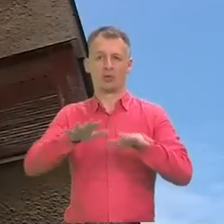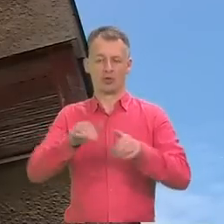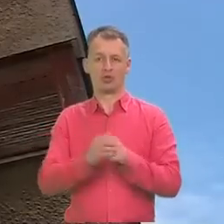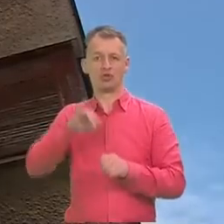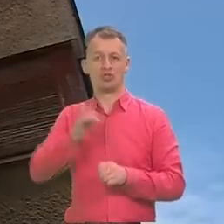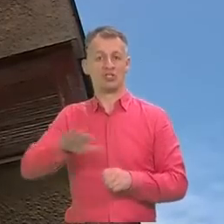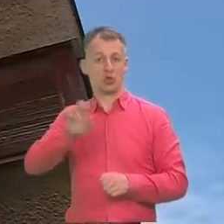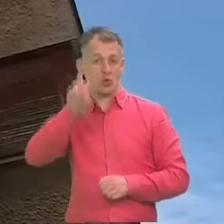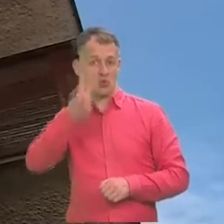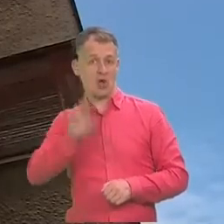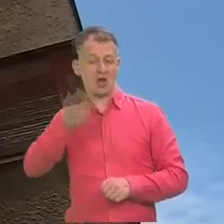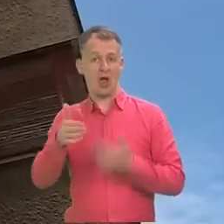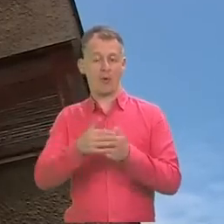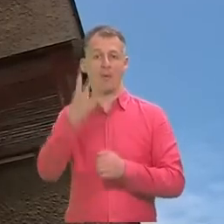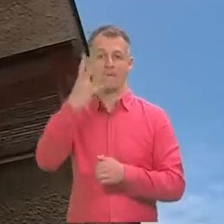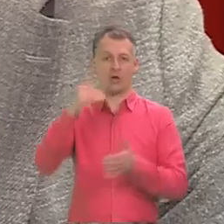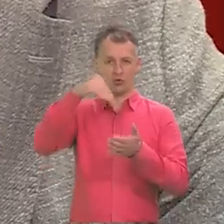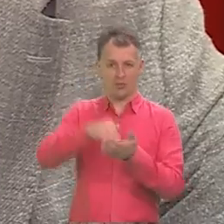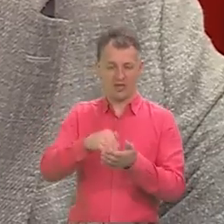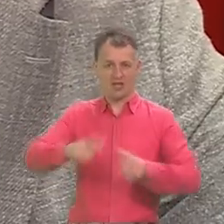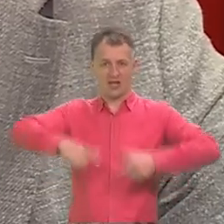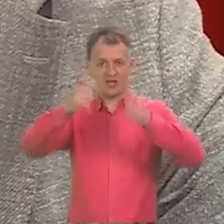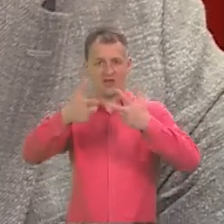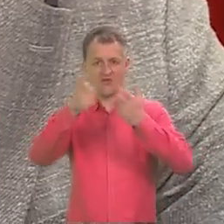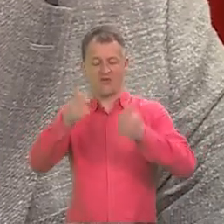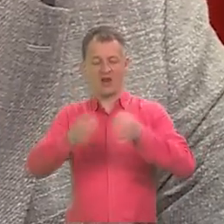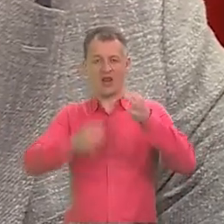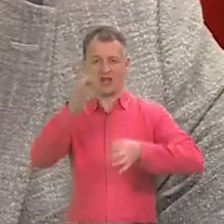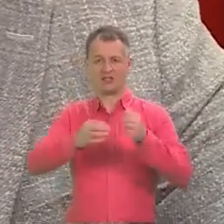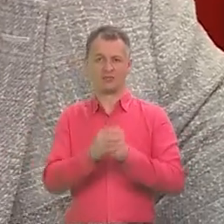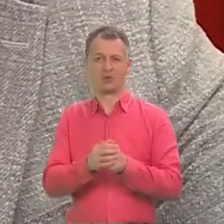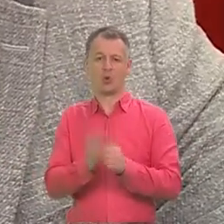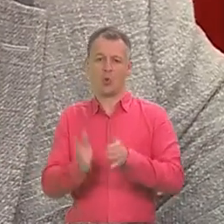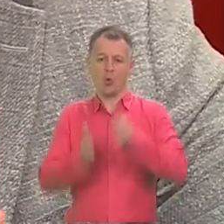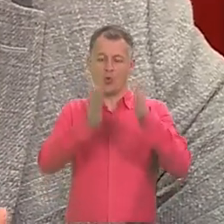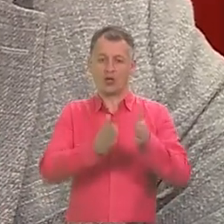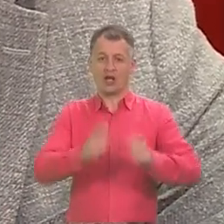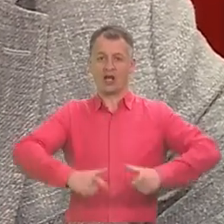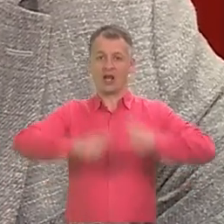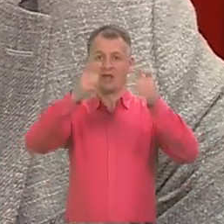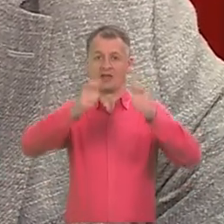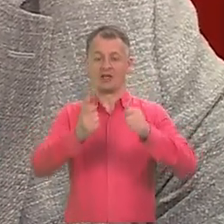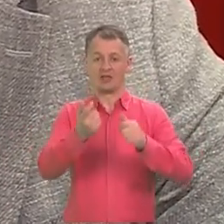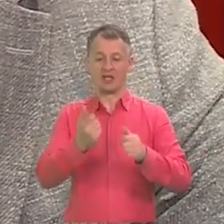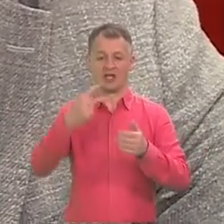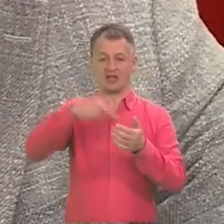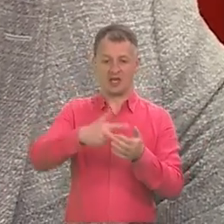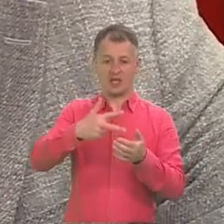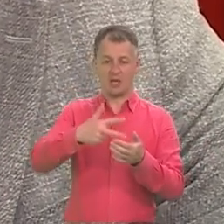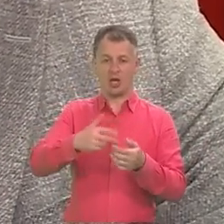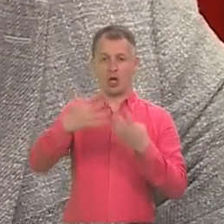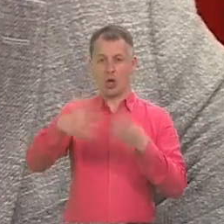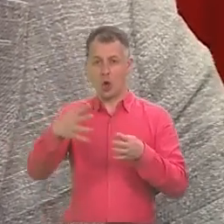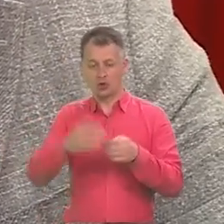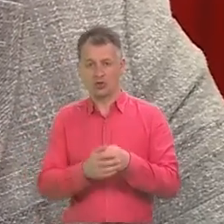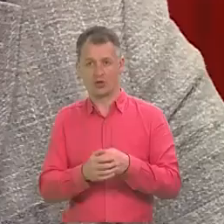are aproape 4.000 de clădiri neexpertizate. În urma inspecției vizuale, unele clădiri, foarte probabil din cele 3.900,